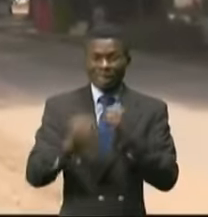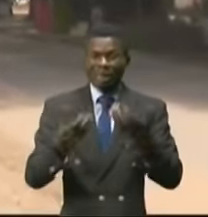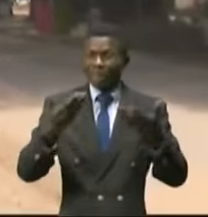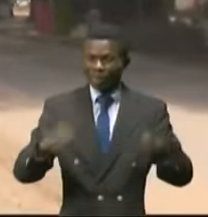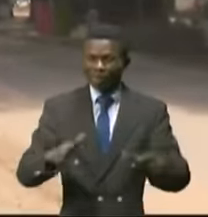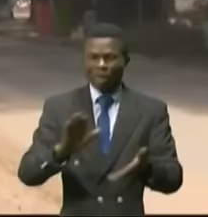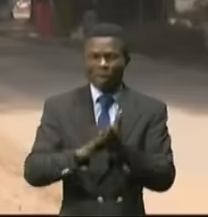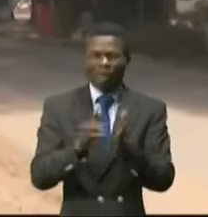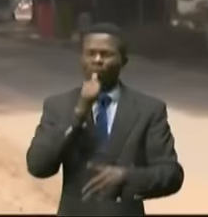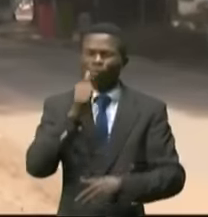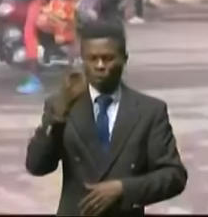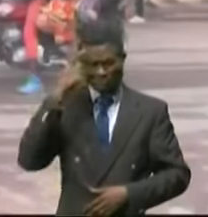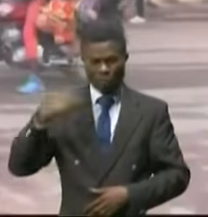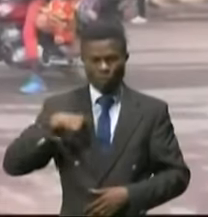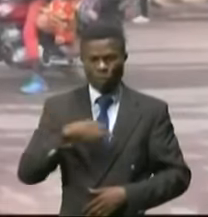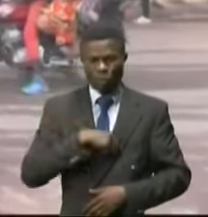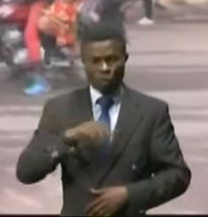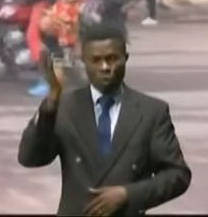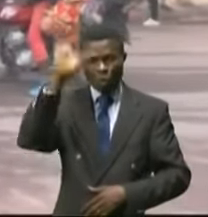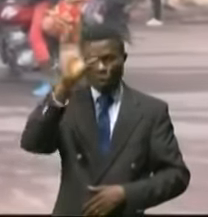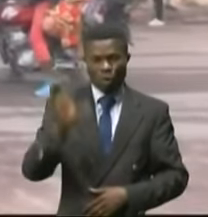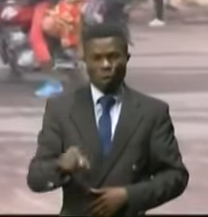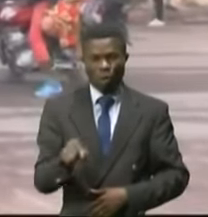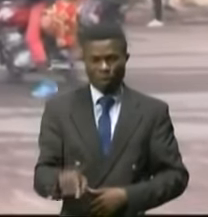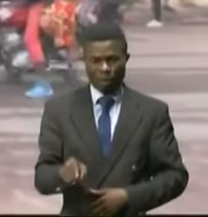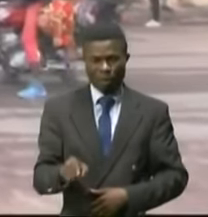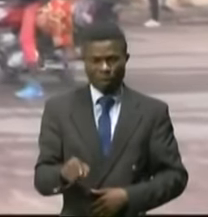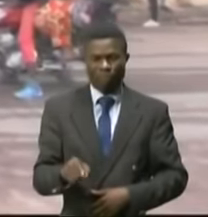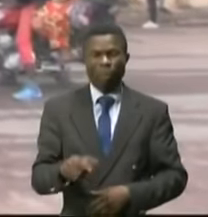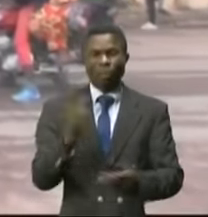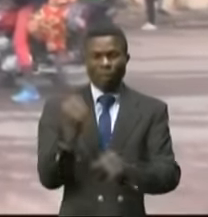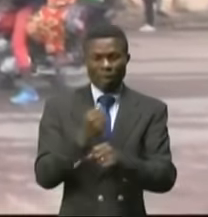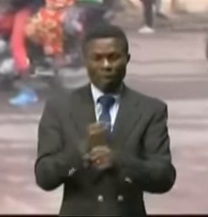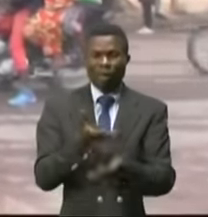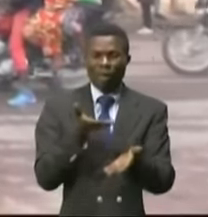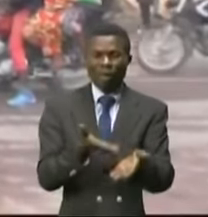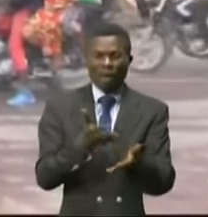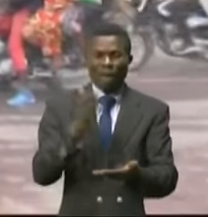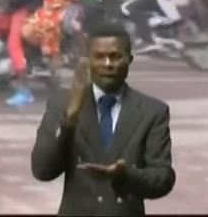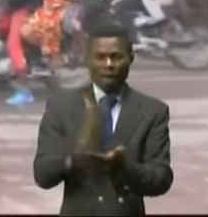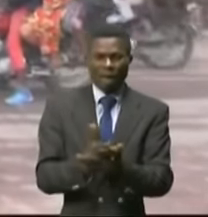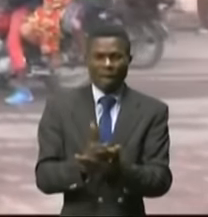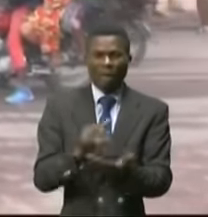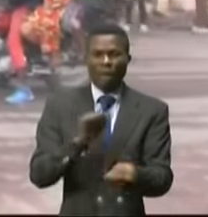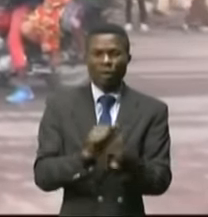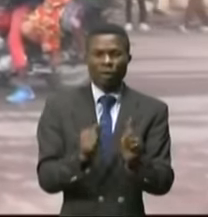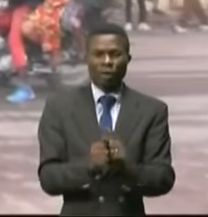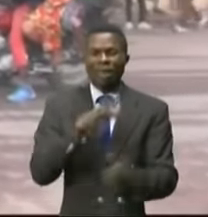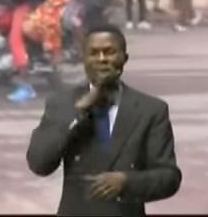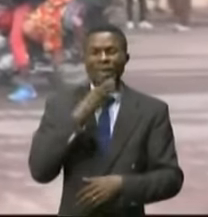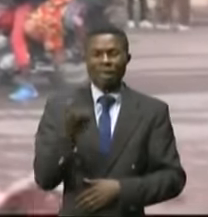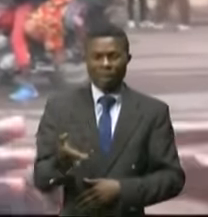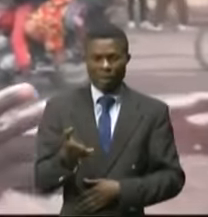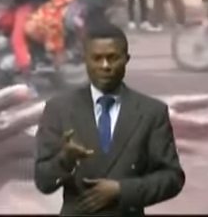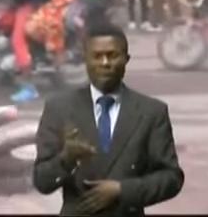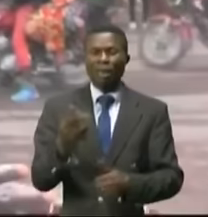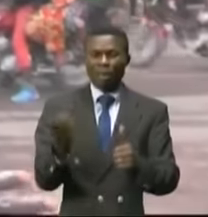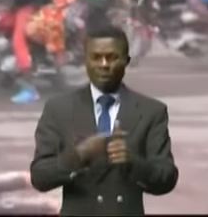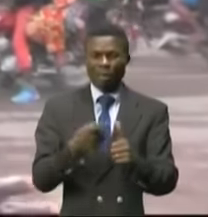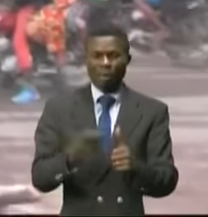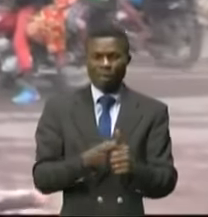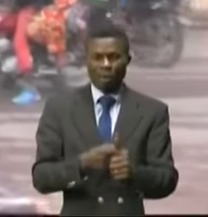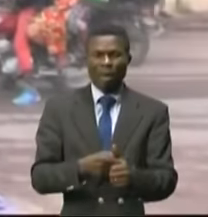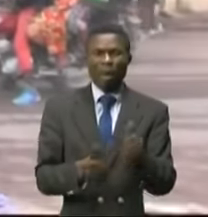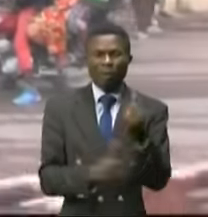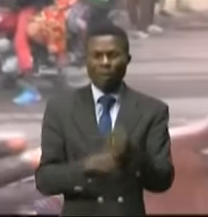bijou pour nous aussi à ma campagne. Ces travaux permettent également de lutter contre l'insalubrité. Il suffit seulement que